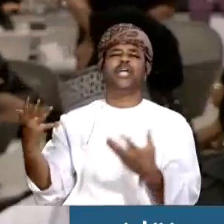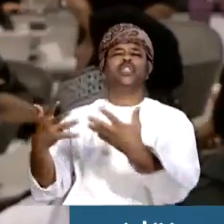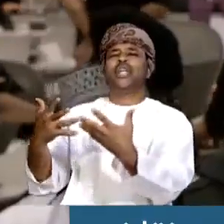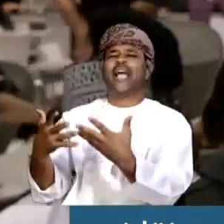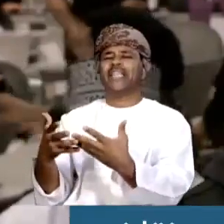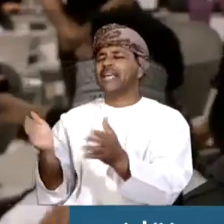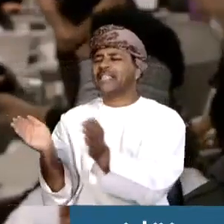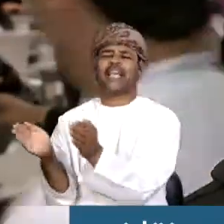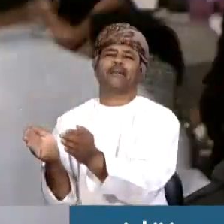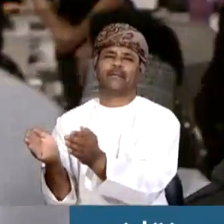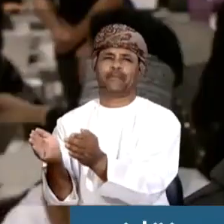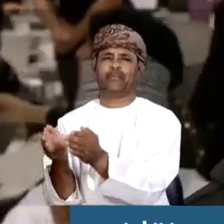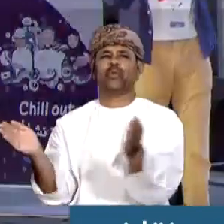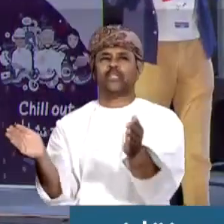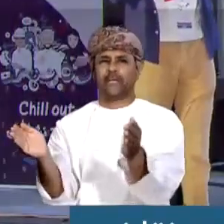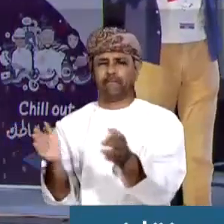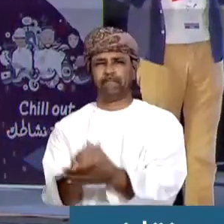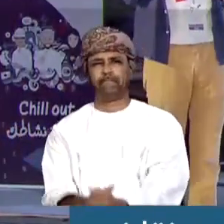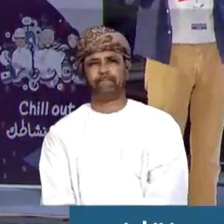او المؤسسات الصغيره والمتوسطه.